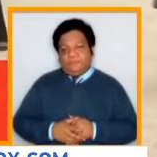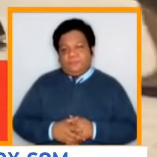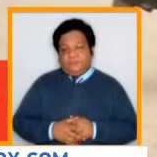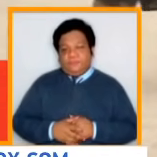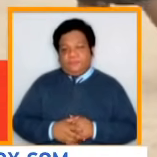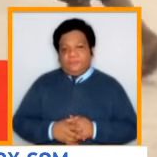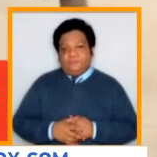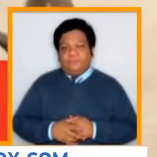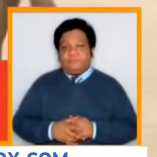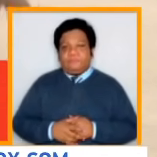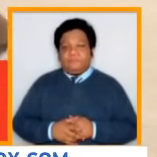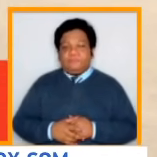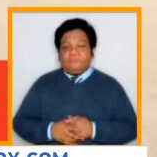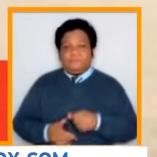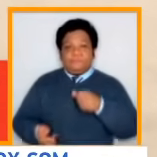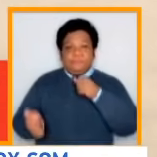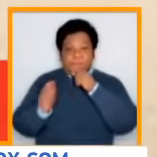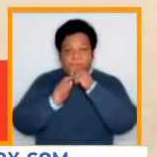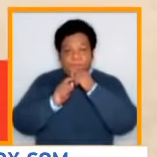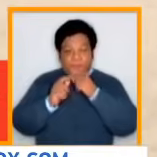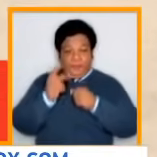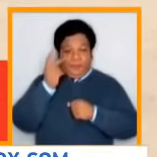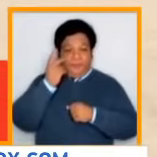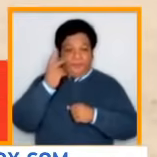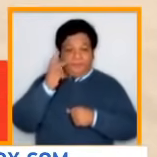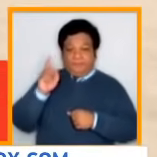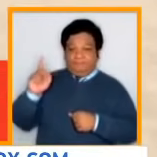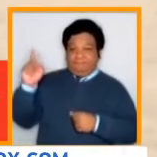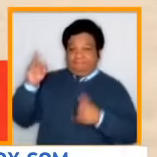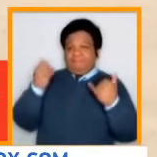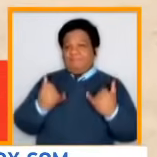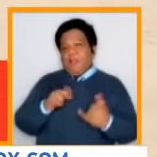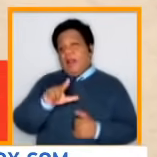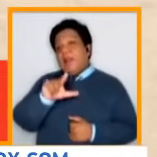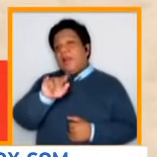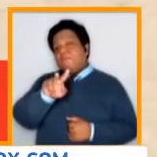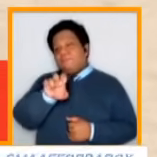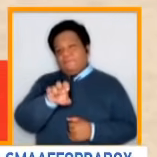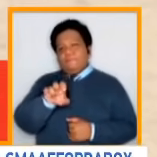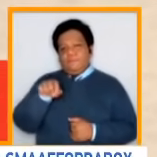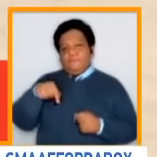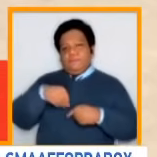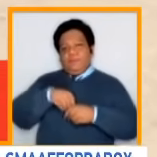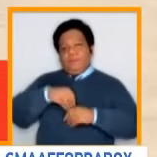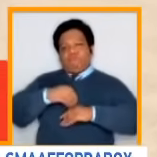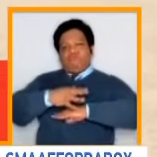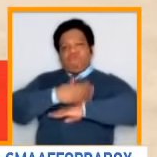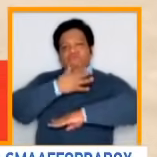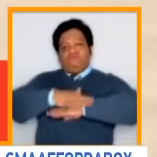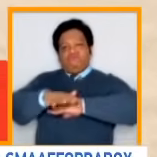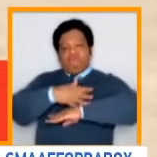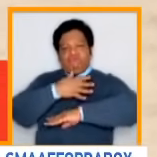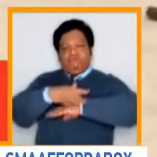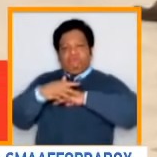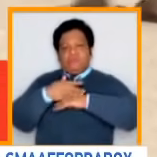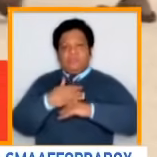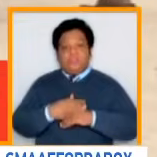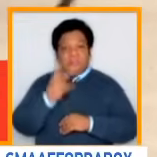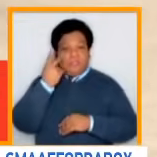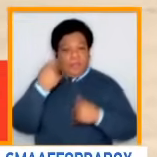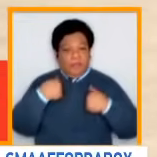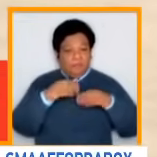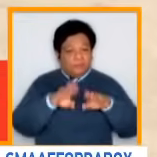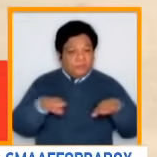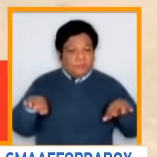Ito naman yung sitwasyon ngayon dito sa Dolomite Sand Beach dito sa Manila Bay. Makikita natin na may mga bata, mga pamilya at mga magbabarkada